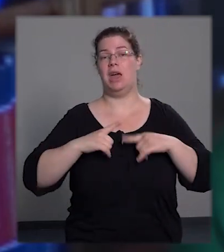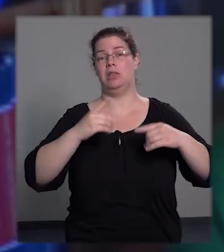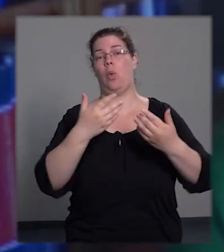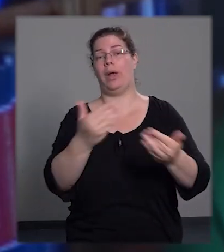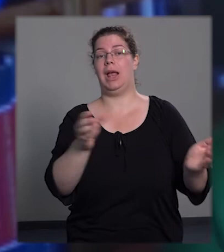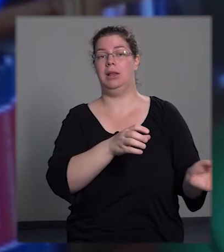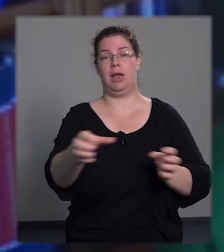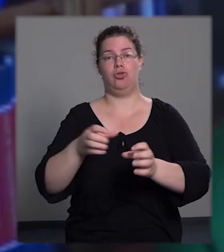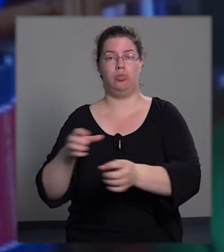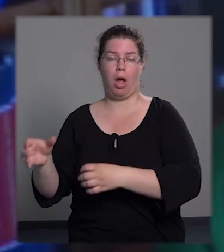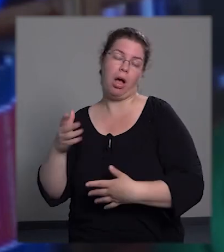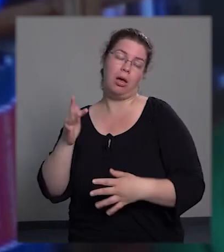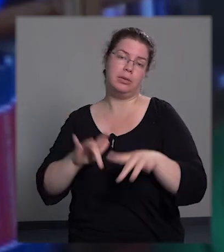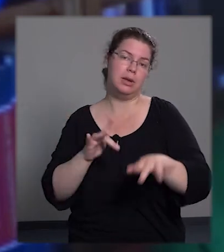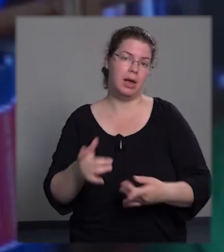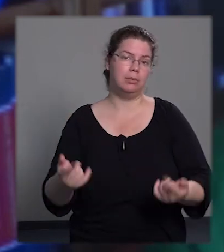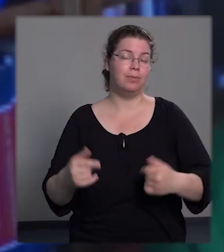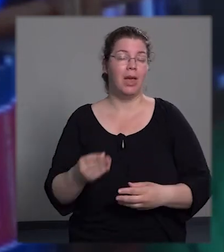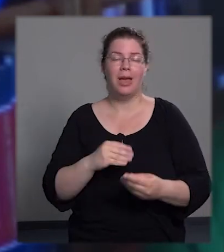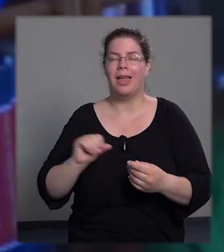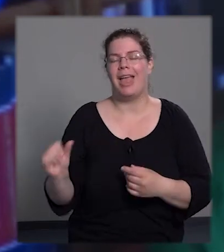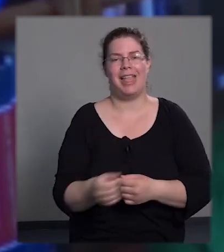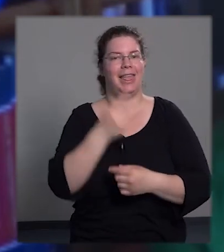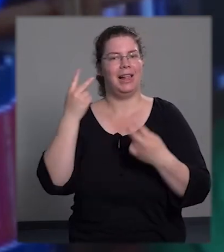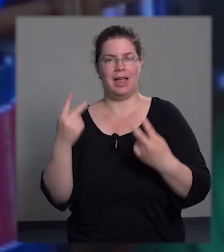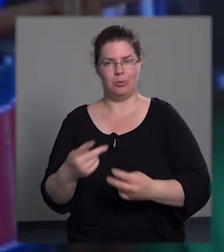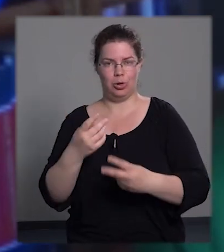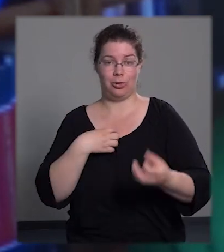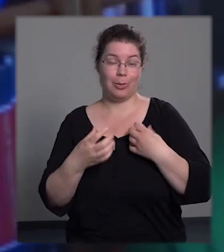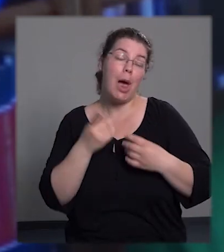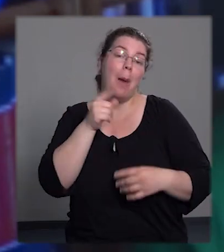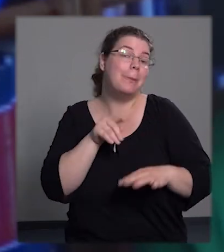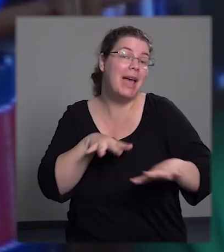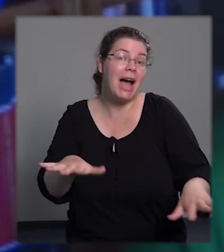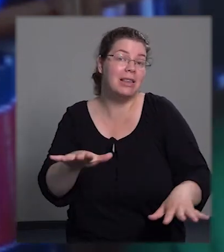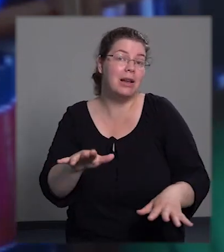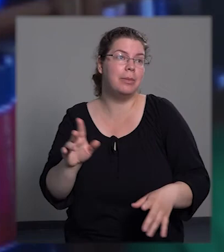darab, mert hát az egyik legfontosabb szerepe, ami általában amiről